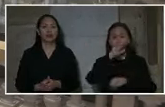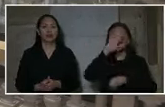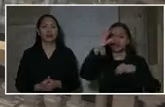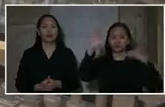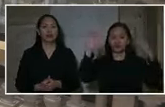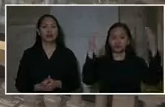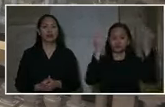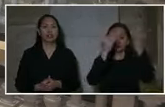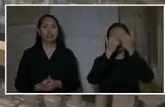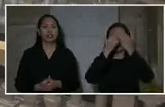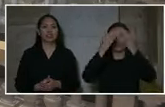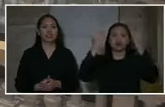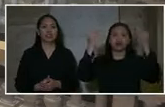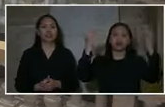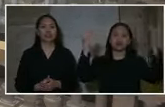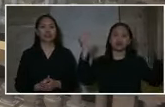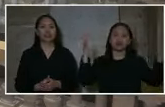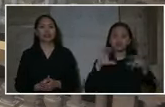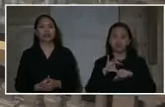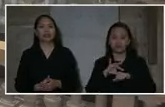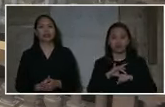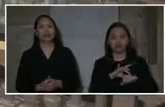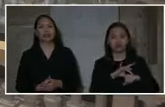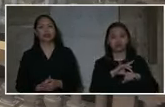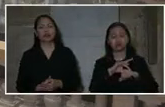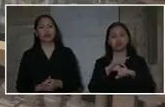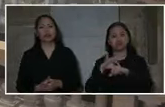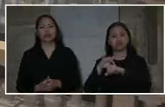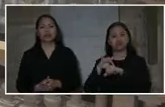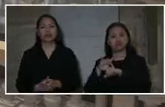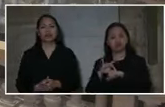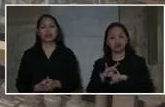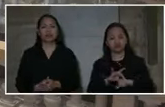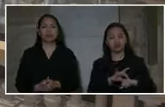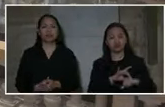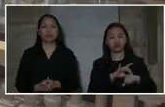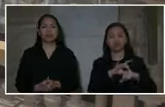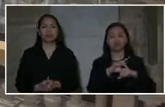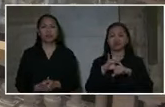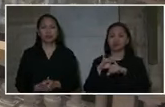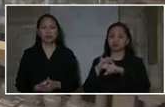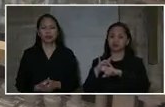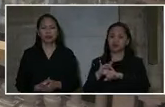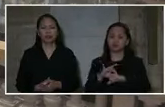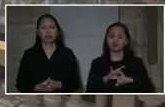tako puno langit at lupa,